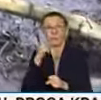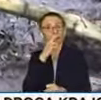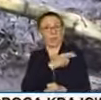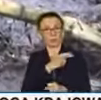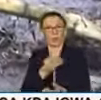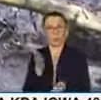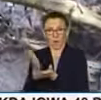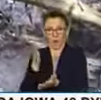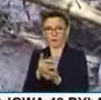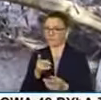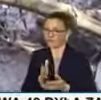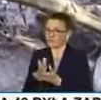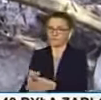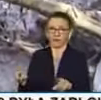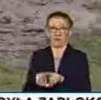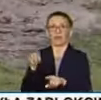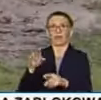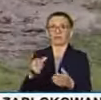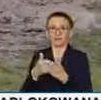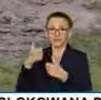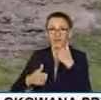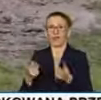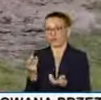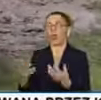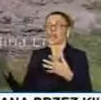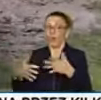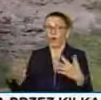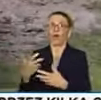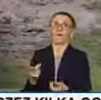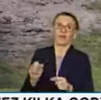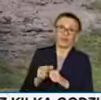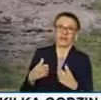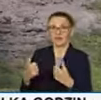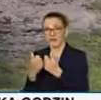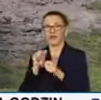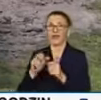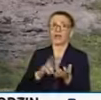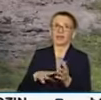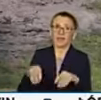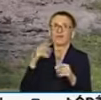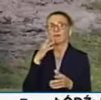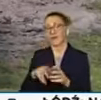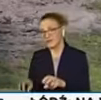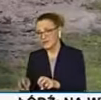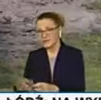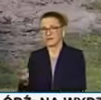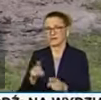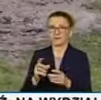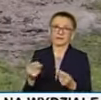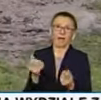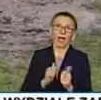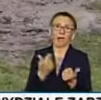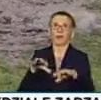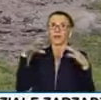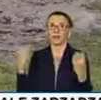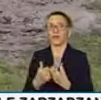narzeczona, która wspiera go także na zawodach. No chociaż towarzystwo potrzymam, wiadomo, na początku pielenie chwastów tak samo było, żeby dynia